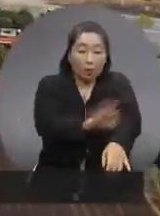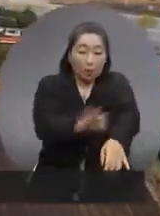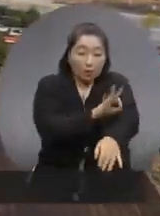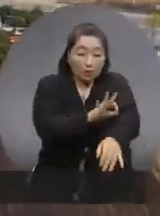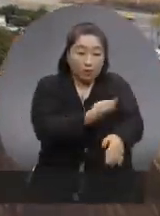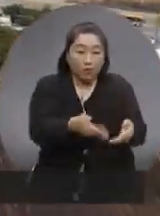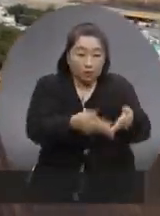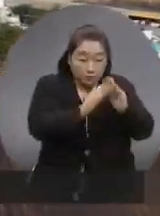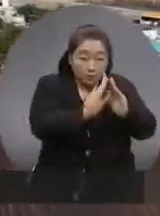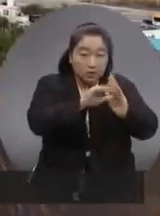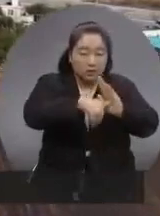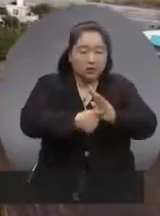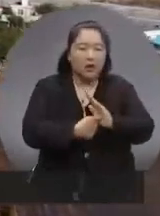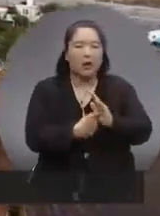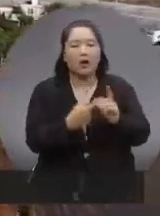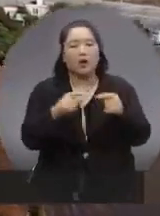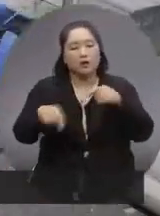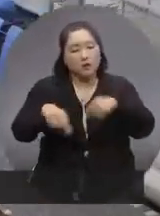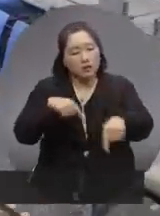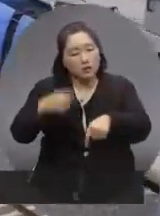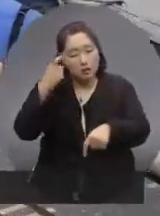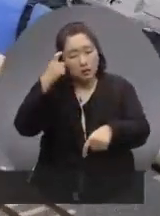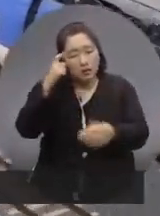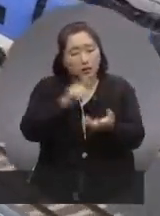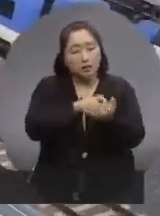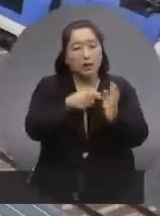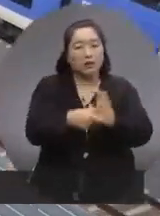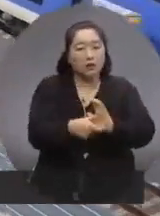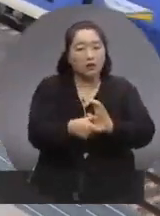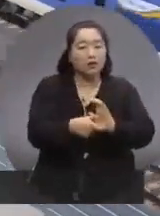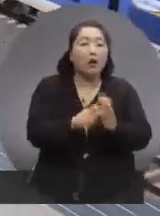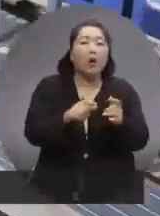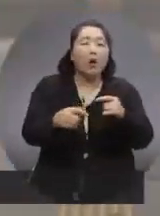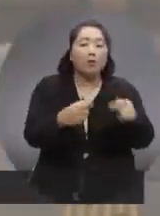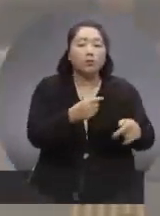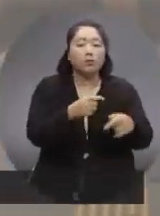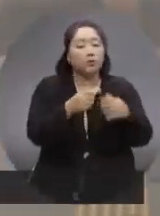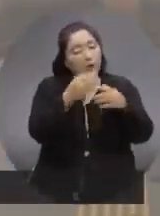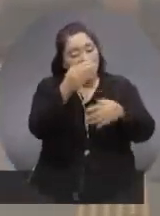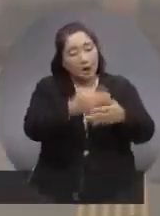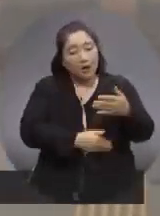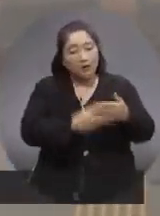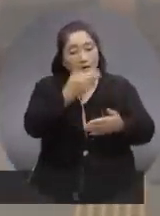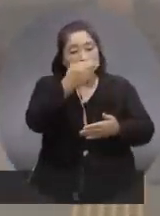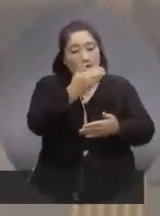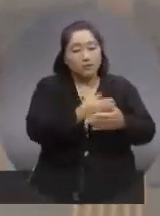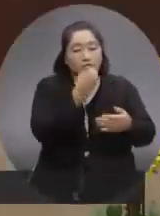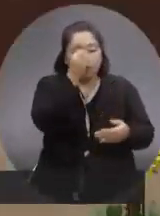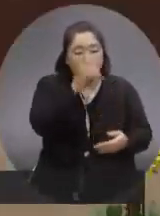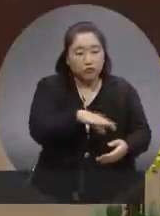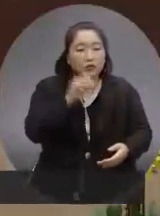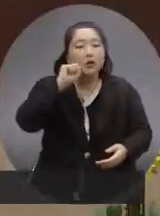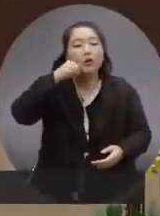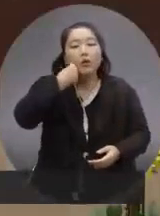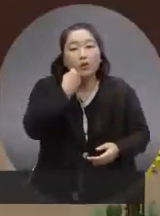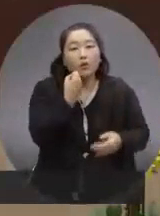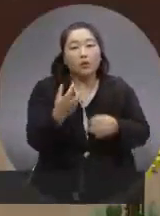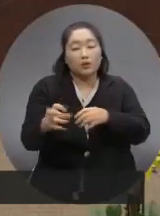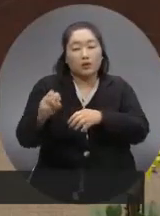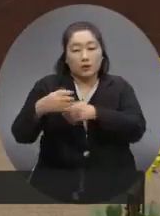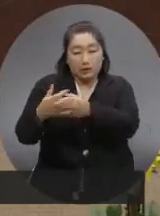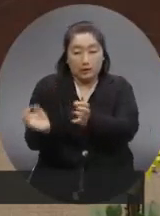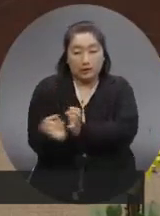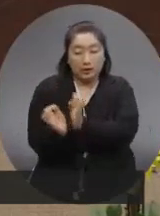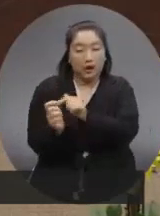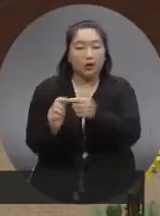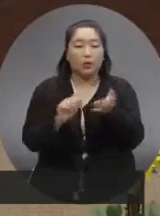과정이 그랬듯 정치적 고려가 타당성을 압도하는 상황도 배제할 수 없는 만큼 집권 여당 의원들의 공개